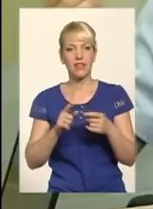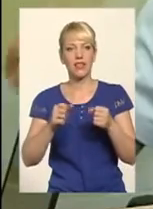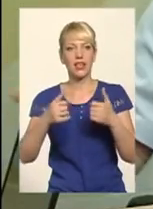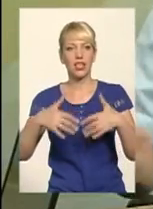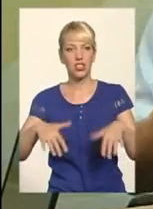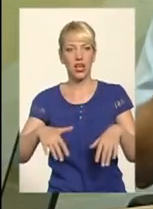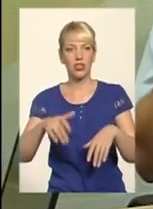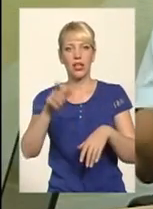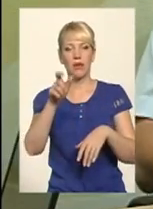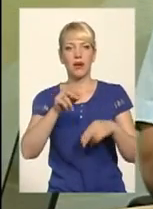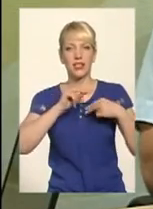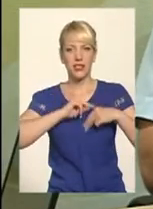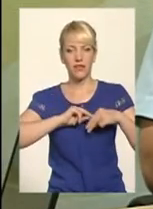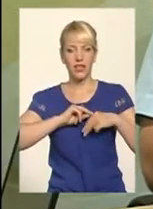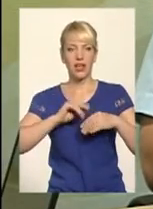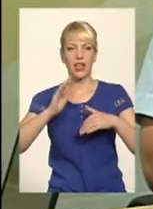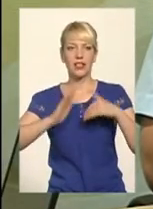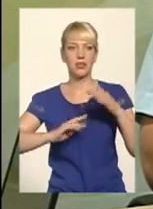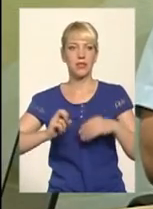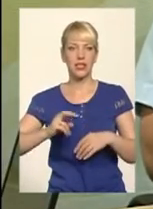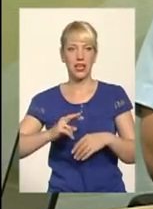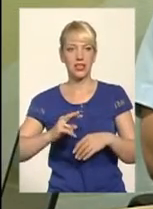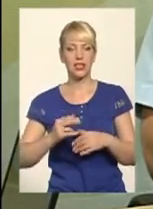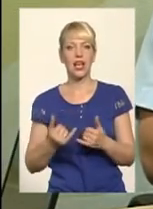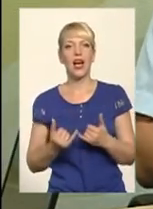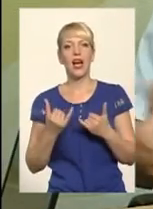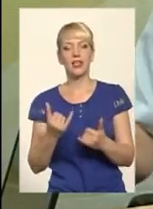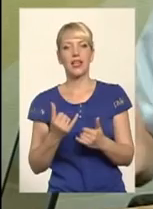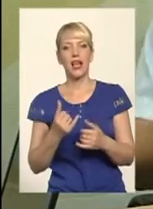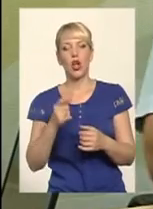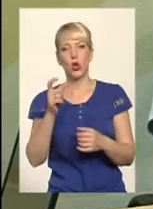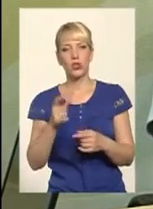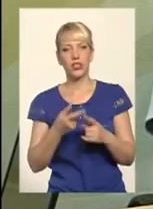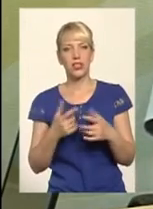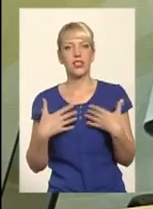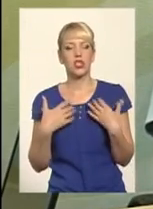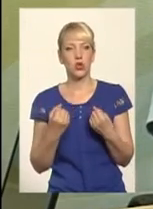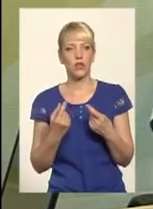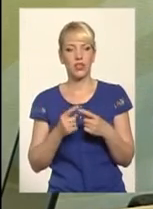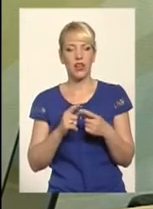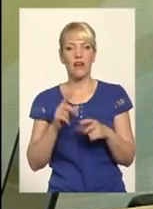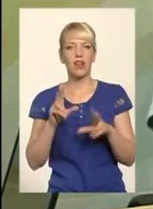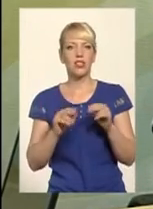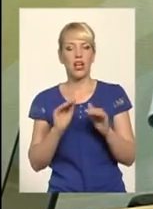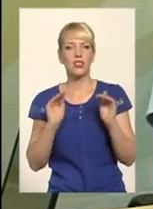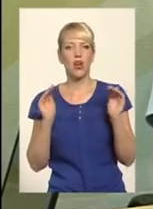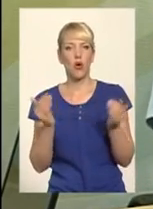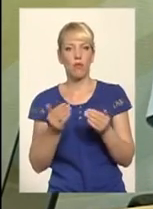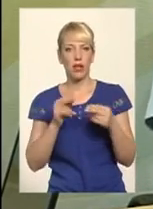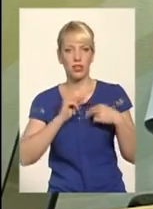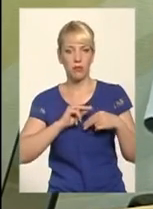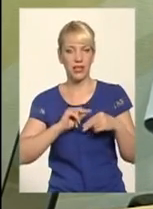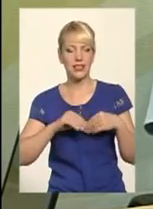безцінного працівника, спеціаліста. Для його здоров'я це потім він залишається обмежено працездатним або